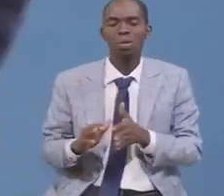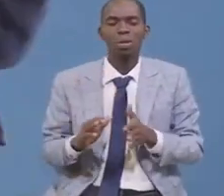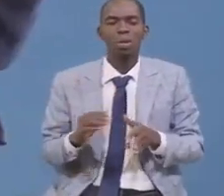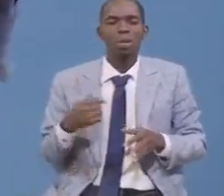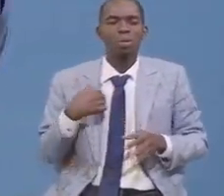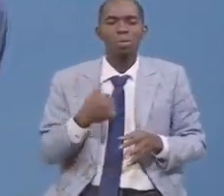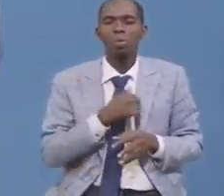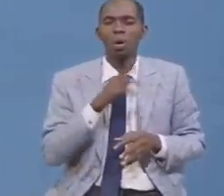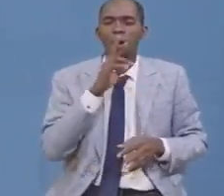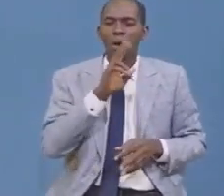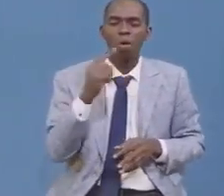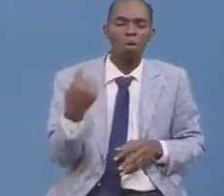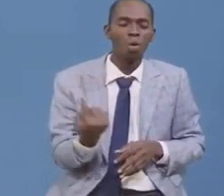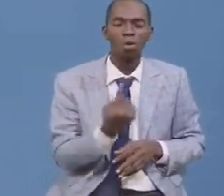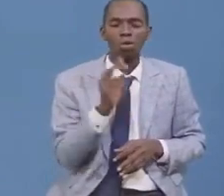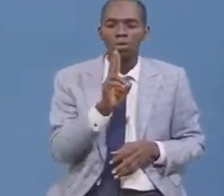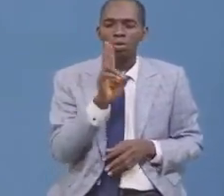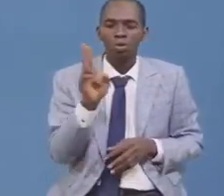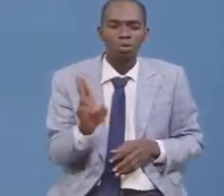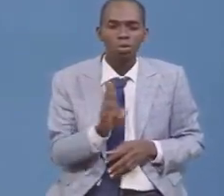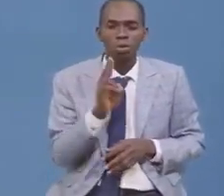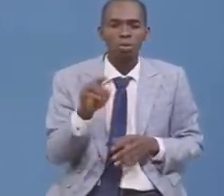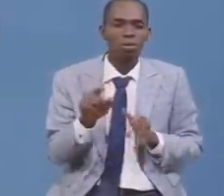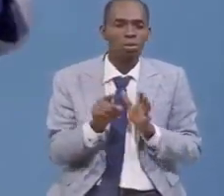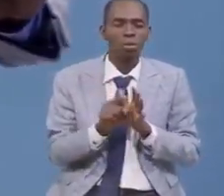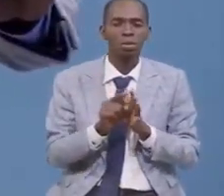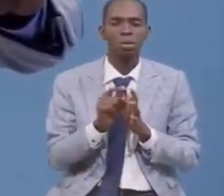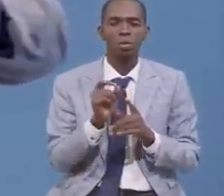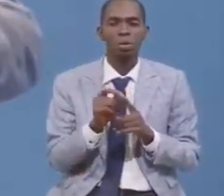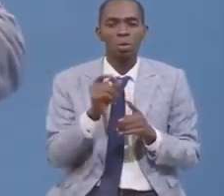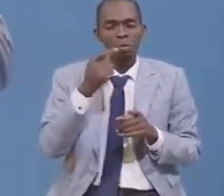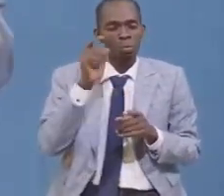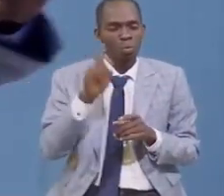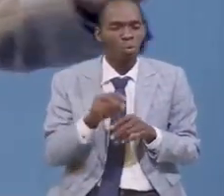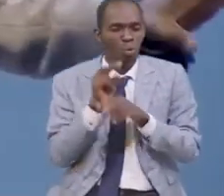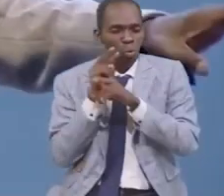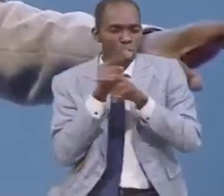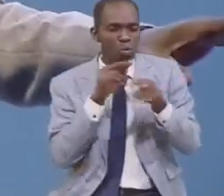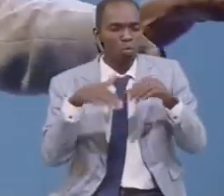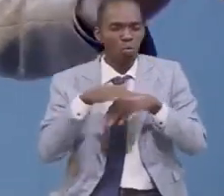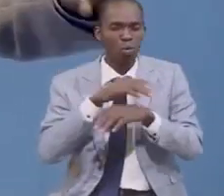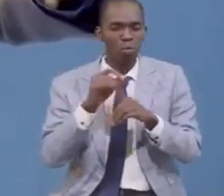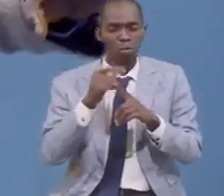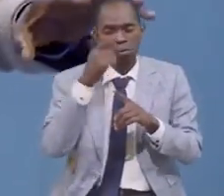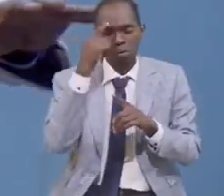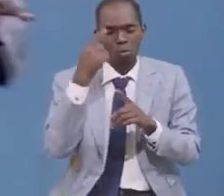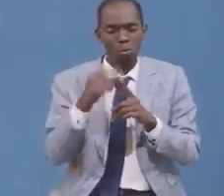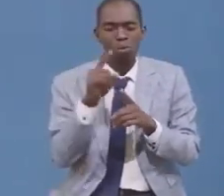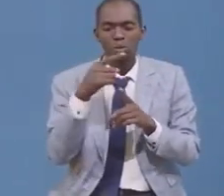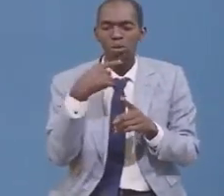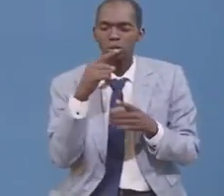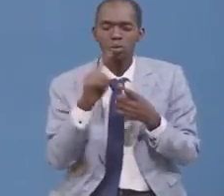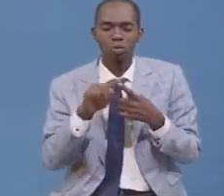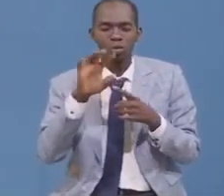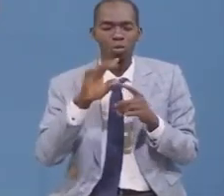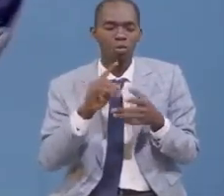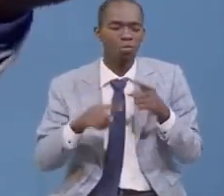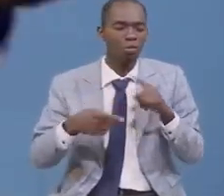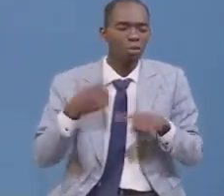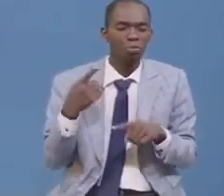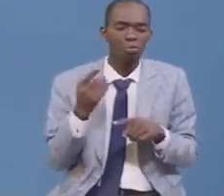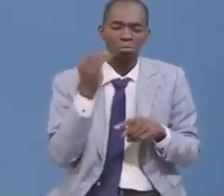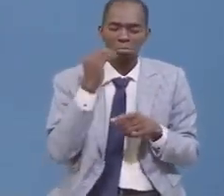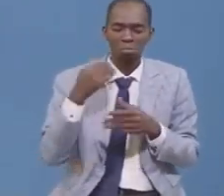using words and speaking words, watch over them, because the words you speak to your friend, to your enemy, to the